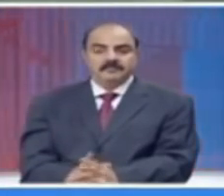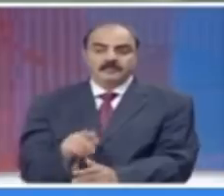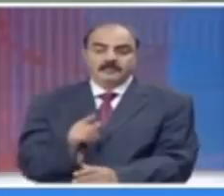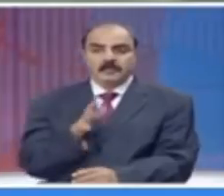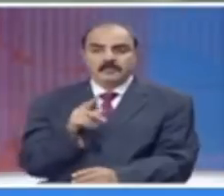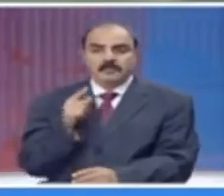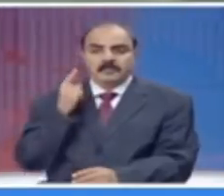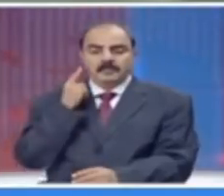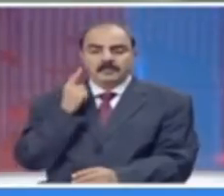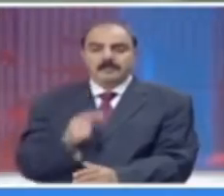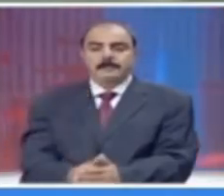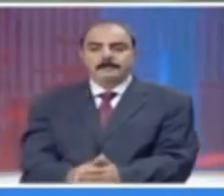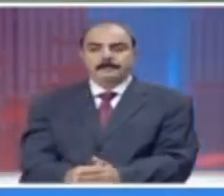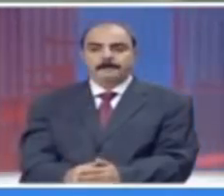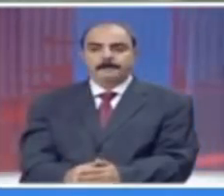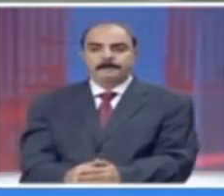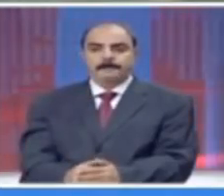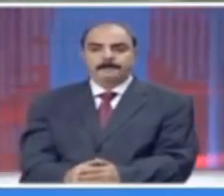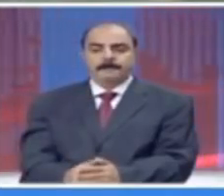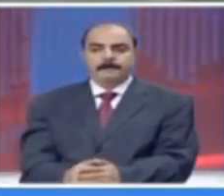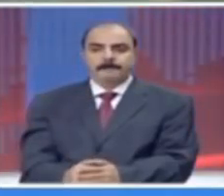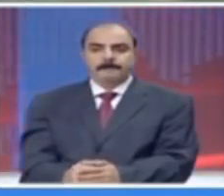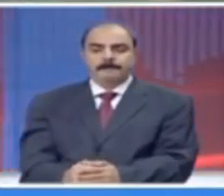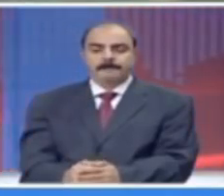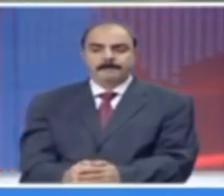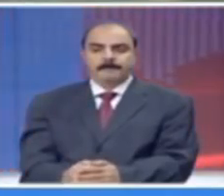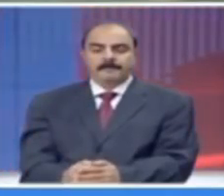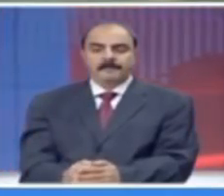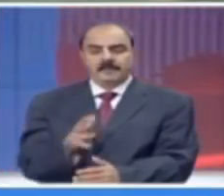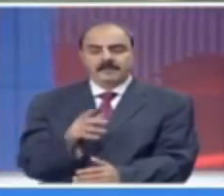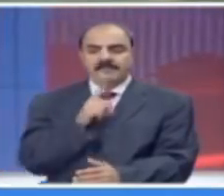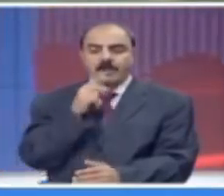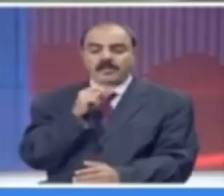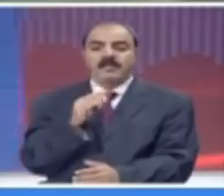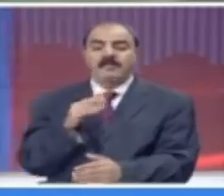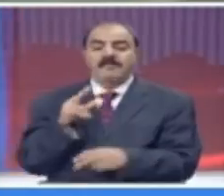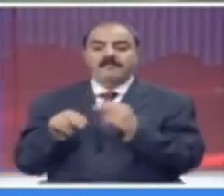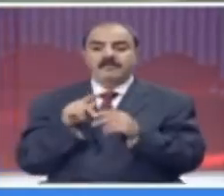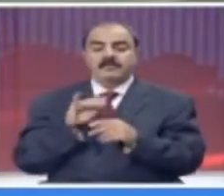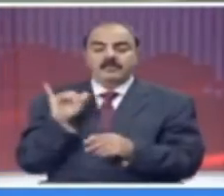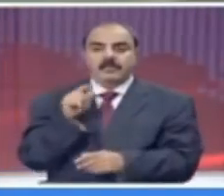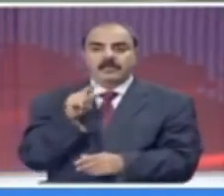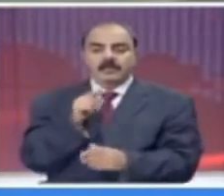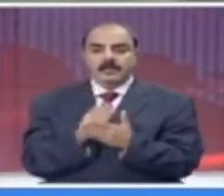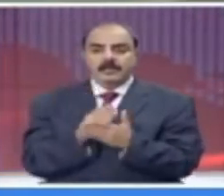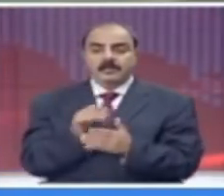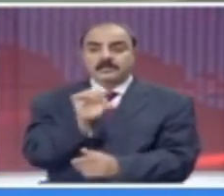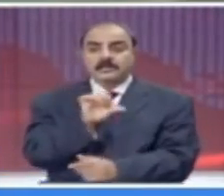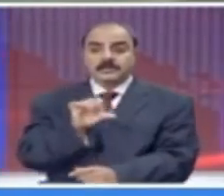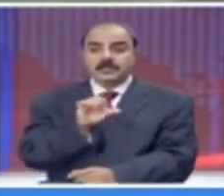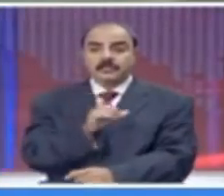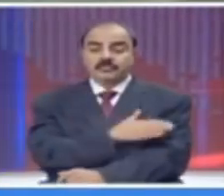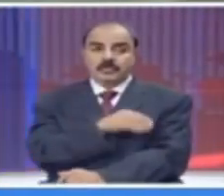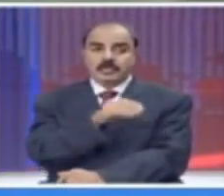منى، أنا لم أسمع صوتك جيدا، ولكن كل ما سمعته تتحدثين عن فلوريدا. فلوريدا هي لها 29